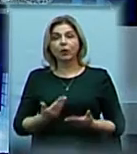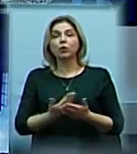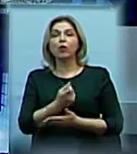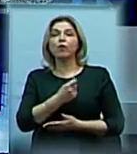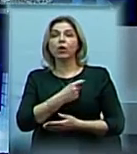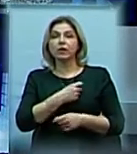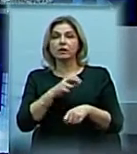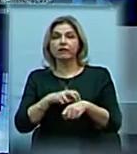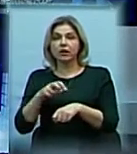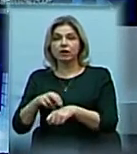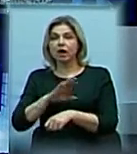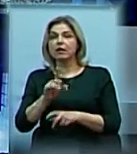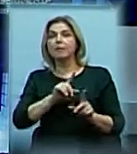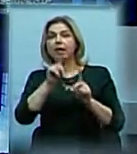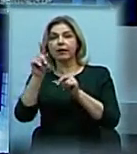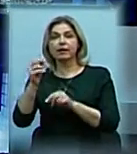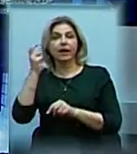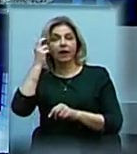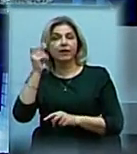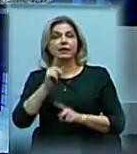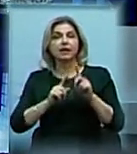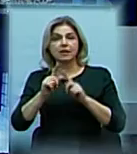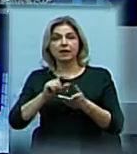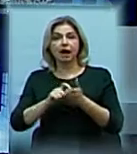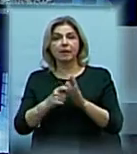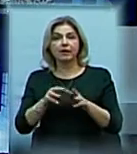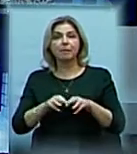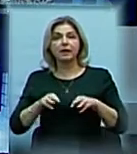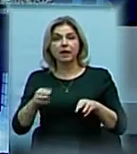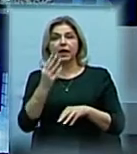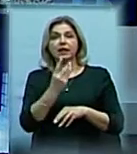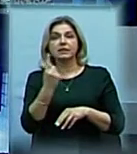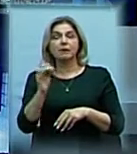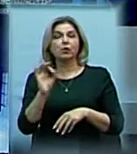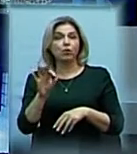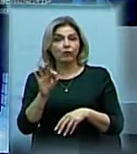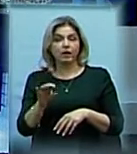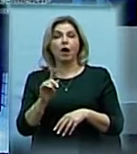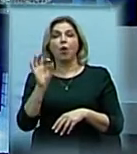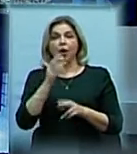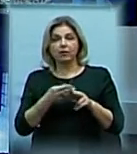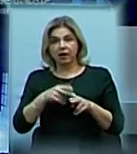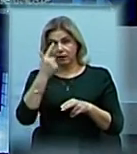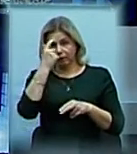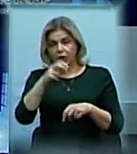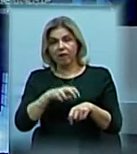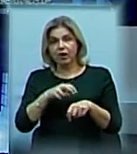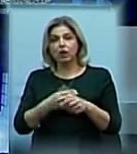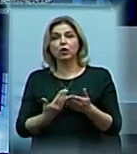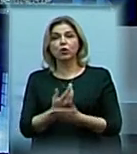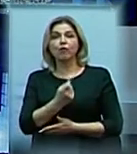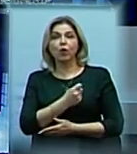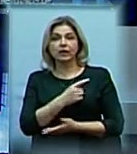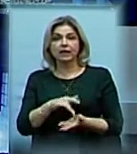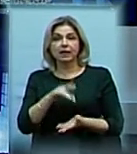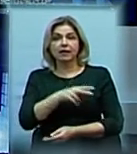Новоодеські медики не поїдуть до Києва на засідання Кабінету міністрів України 31 жовтня. Про це повідомив лікар Новоодеської